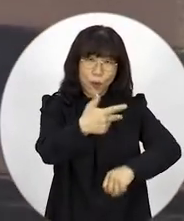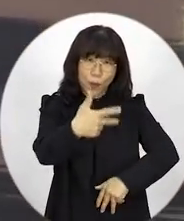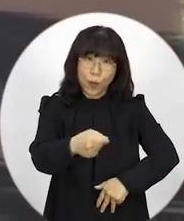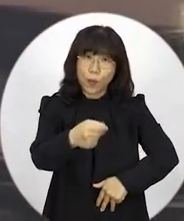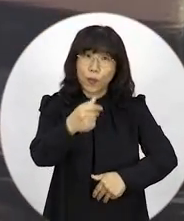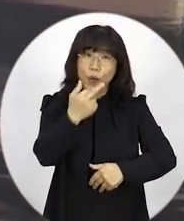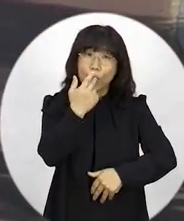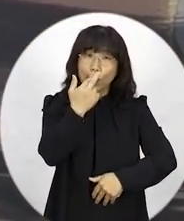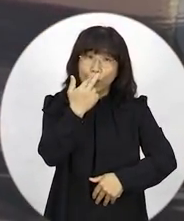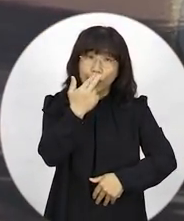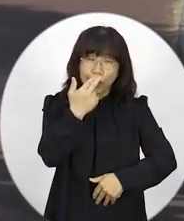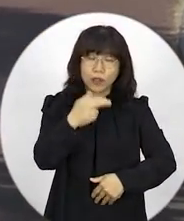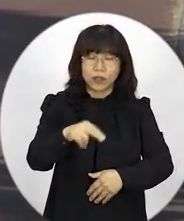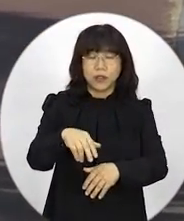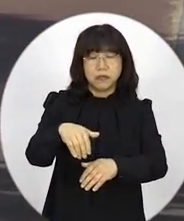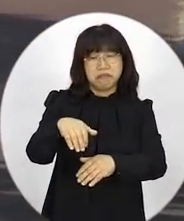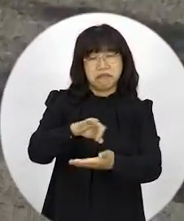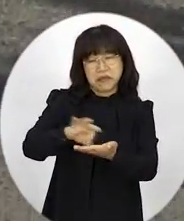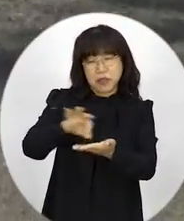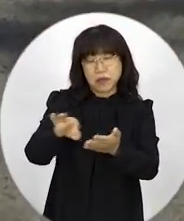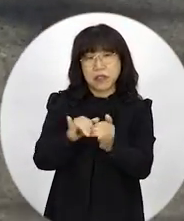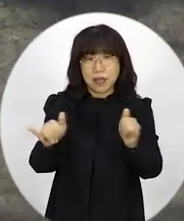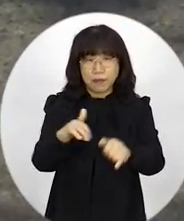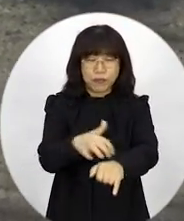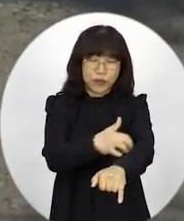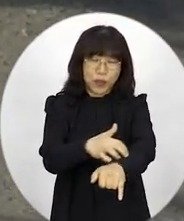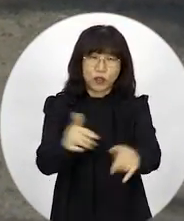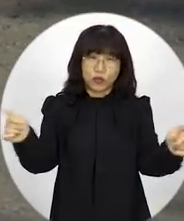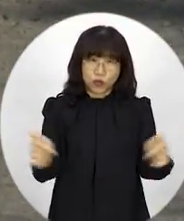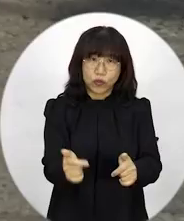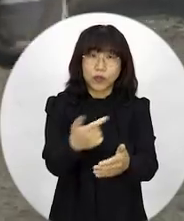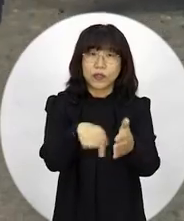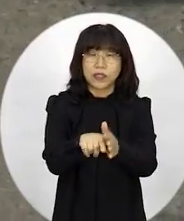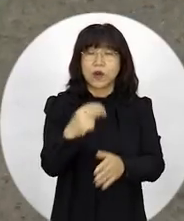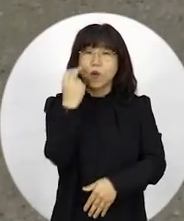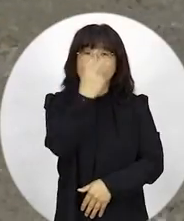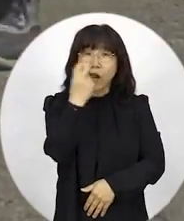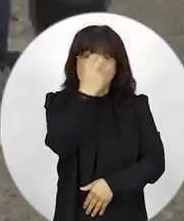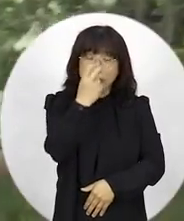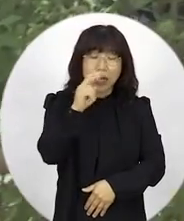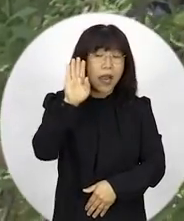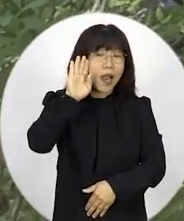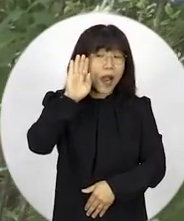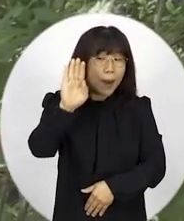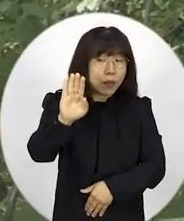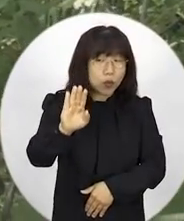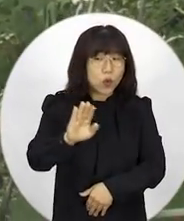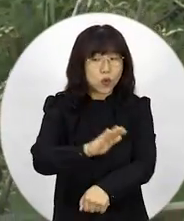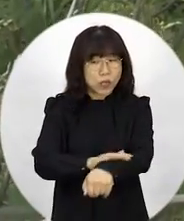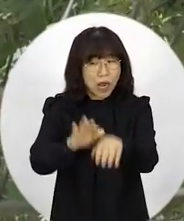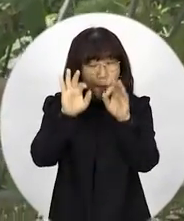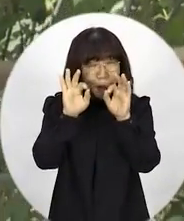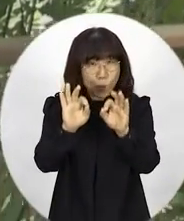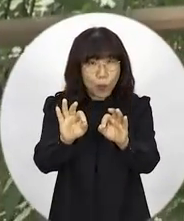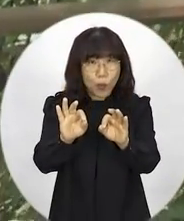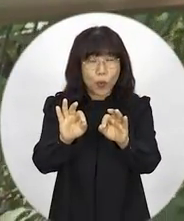반려동물 배변봉투함을 이용하는 구민들이 불편을 겪지 않도록 지속적으로 관리하고 이용